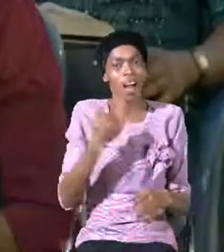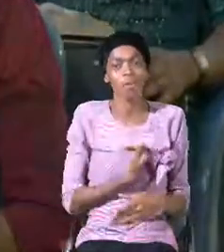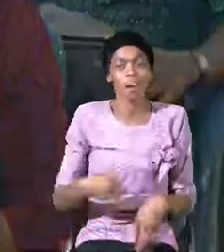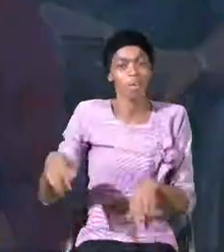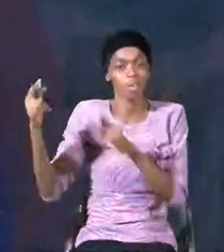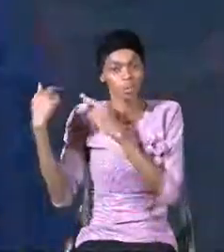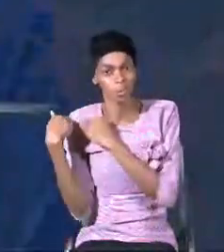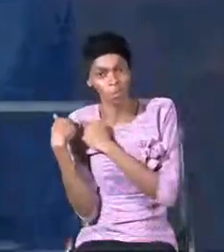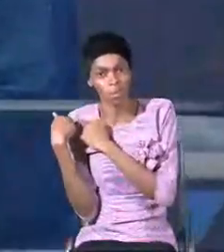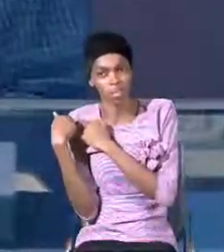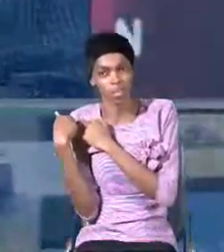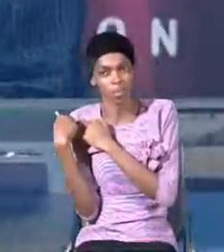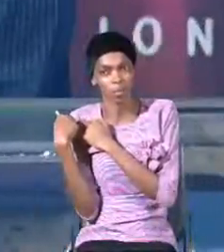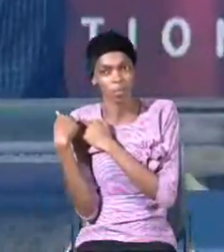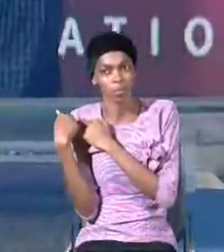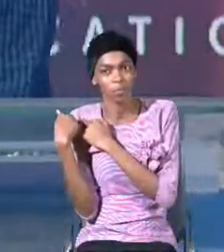Notre responsabilité.